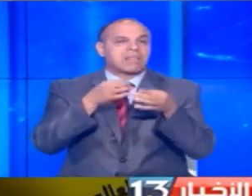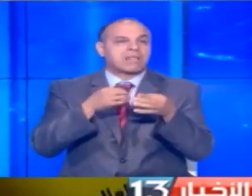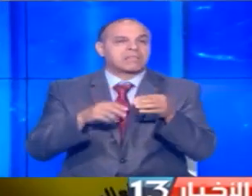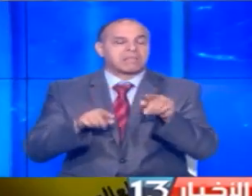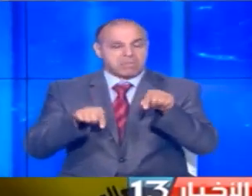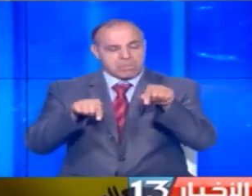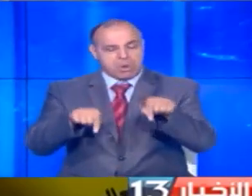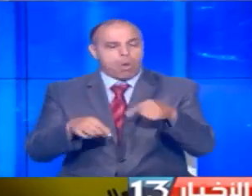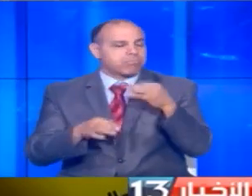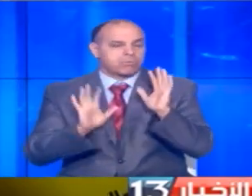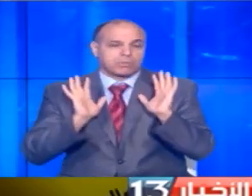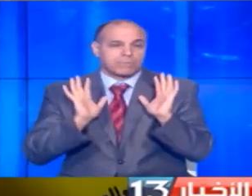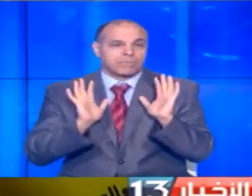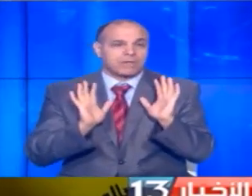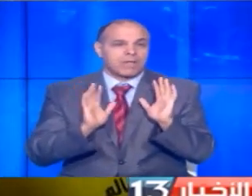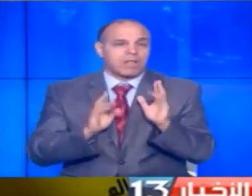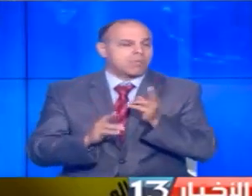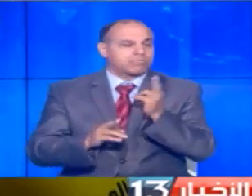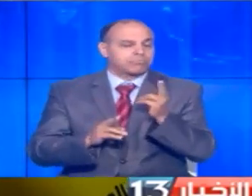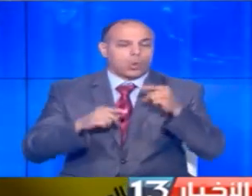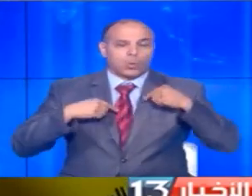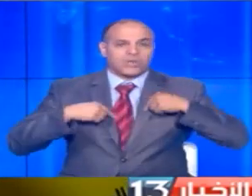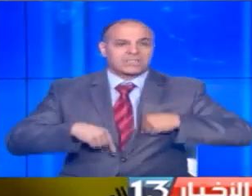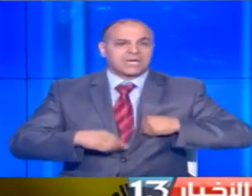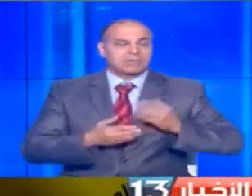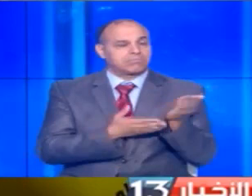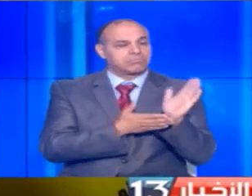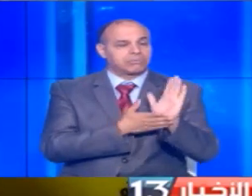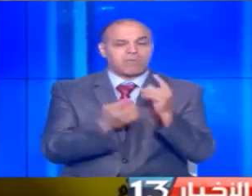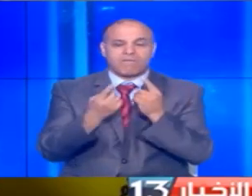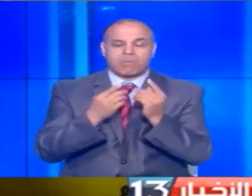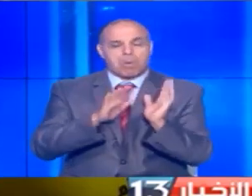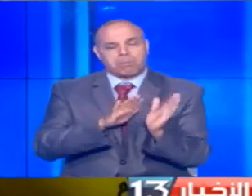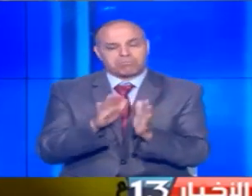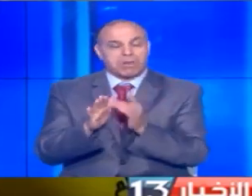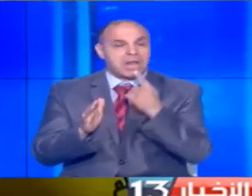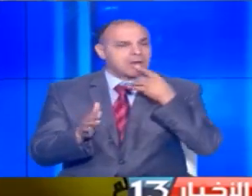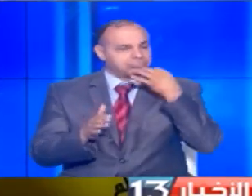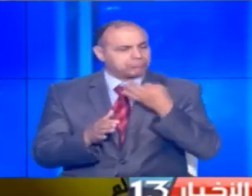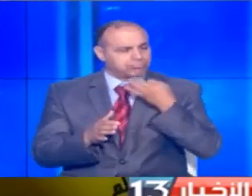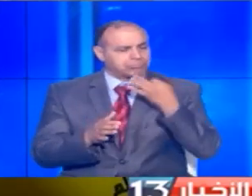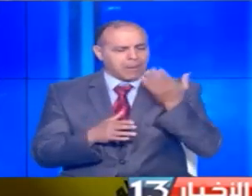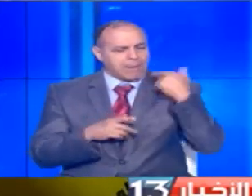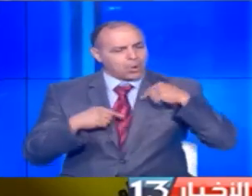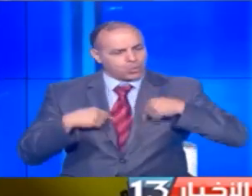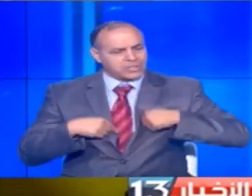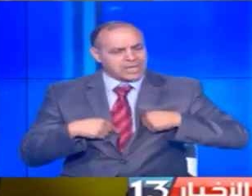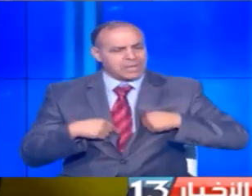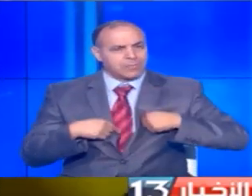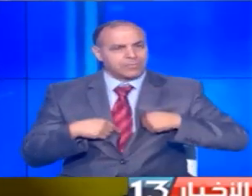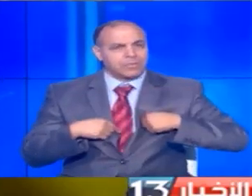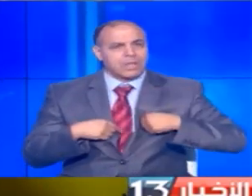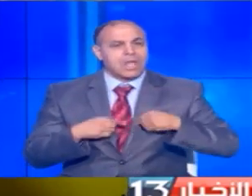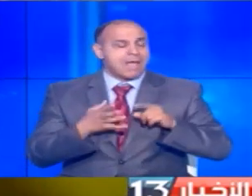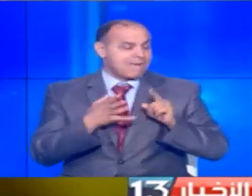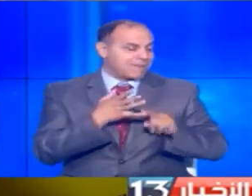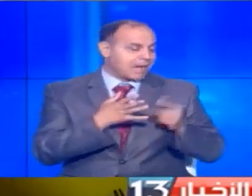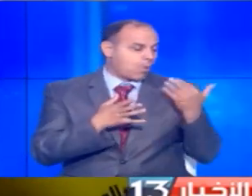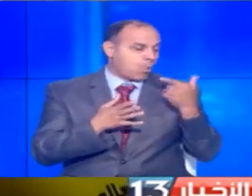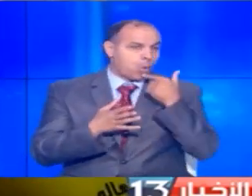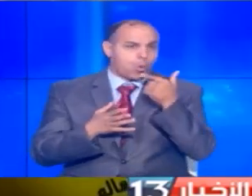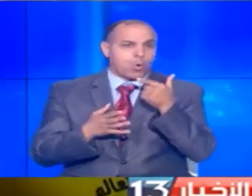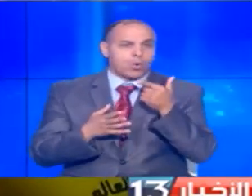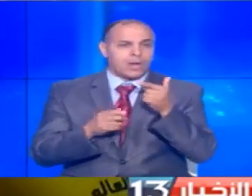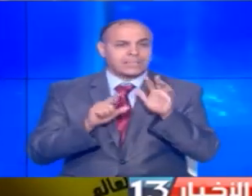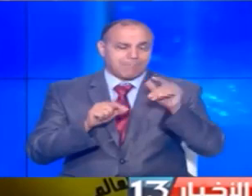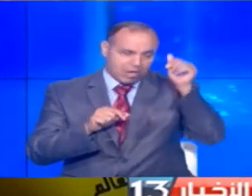القاتم، وبالتالي عجز حكومة على تقديم المفاوضات رغم الالتزام والتعهدات السابقة ولآخرها التزام